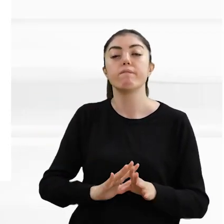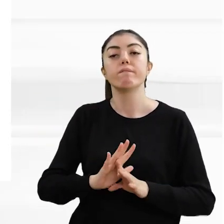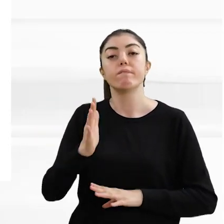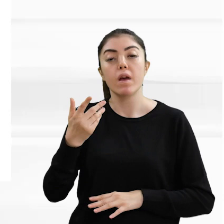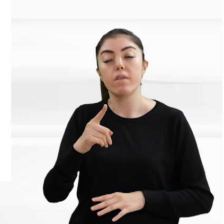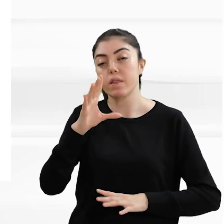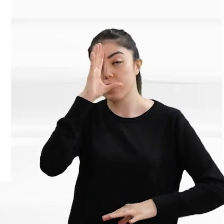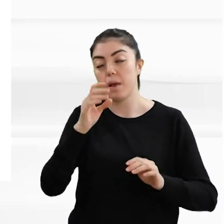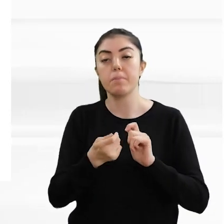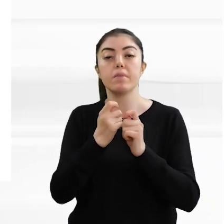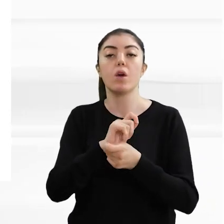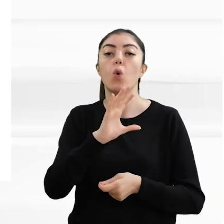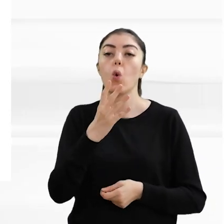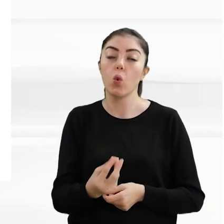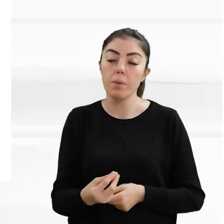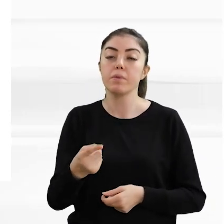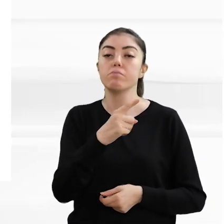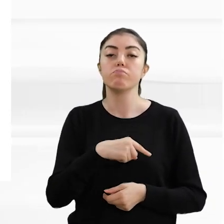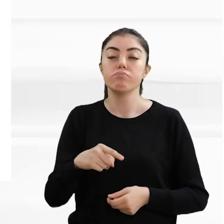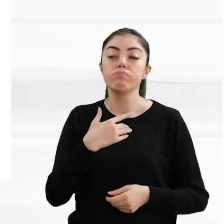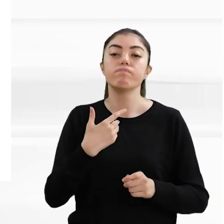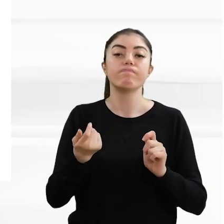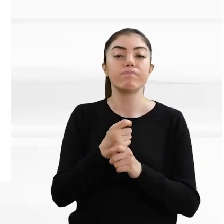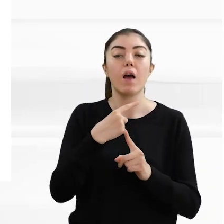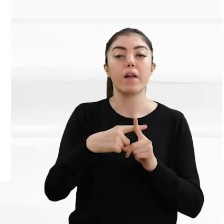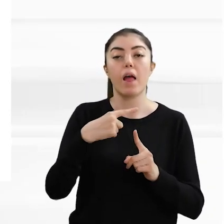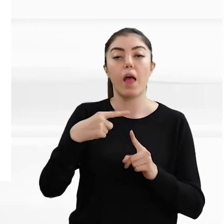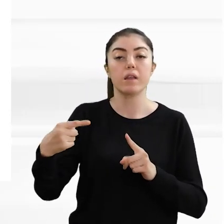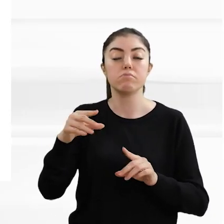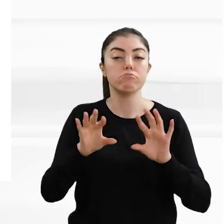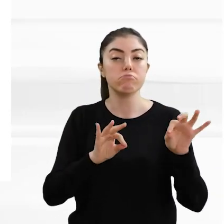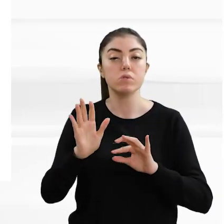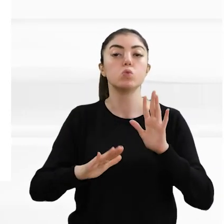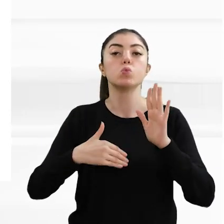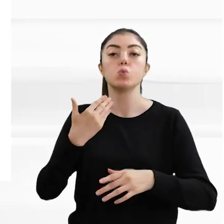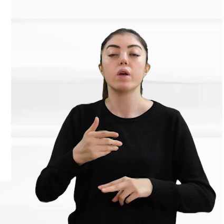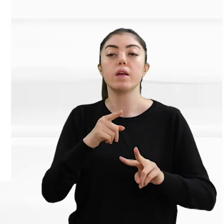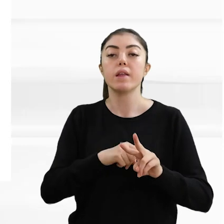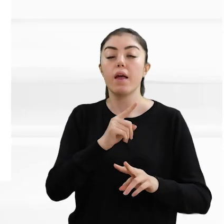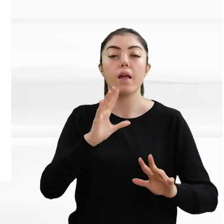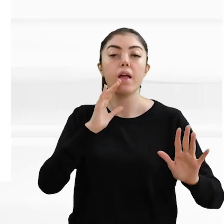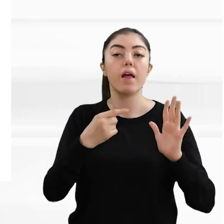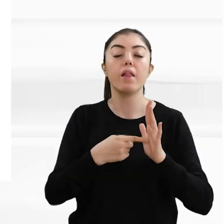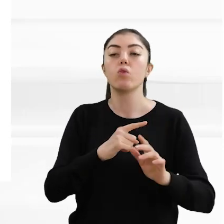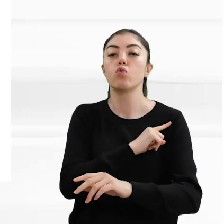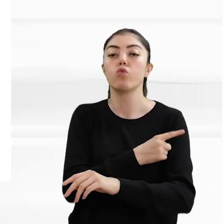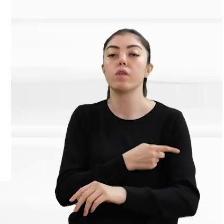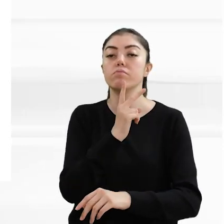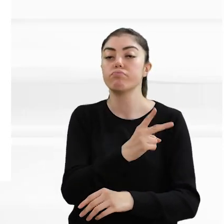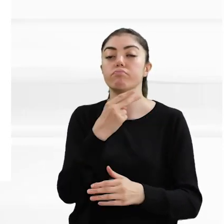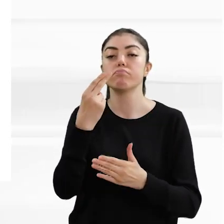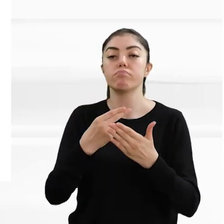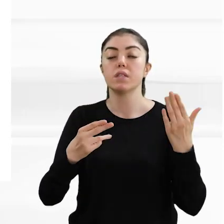Veya bunun tam tersi olabilir. Yüklerimizin işaretlerini bu şekilde belirledikten sonra Y'ye etkeden kuvvetleri